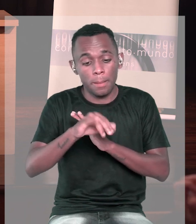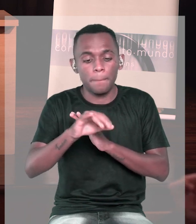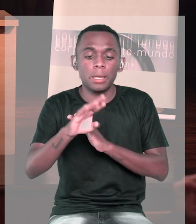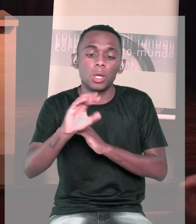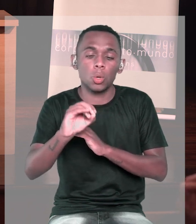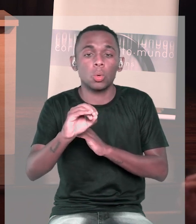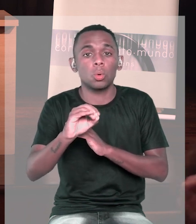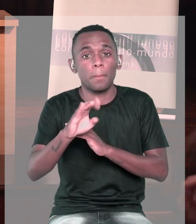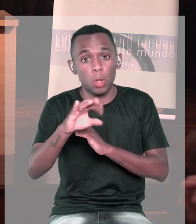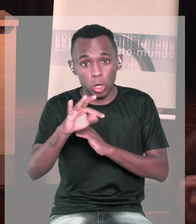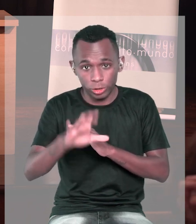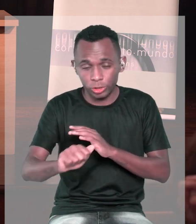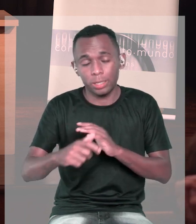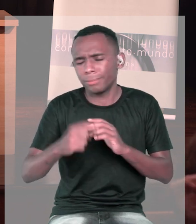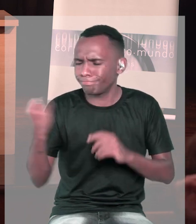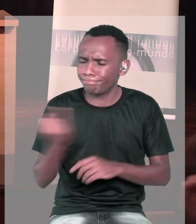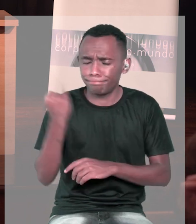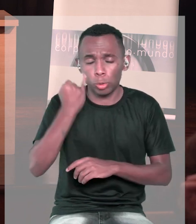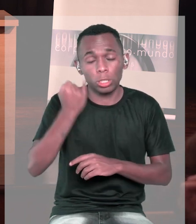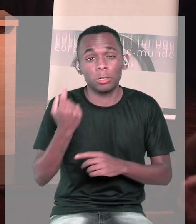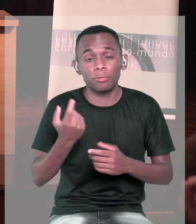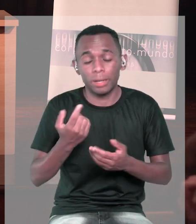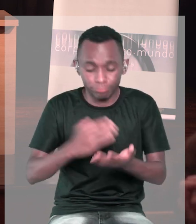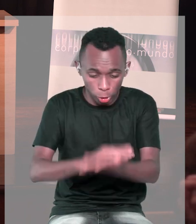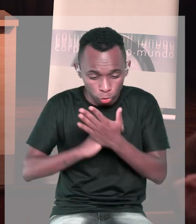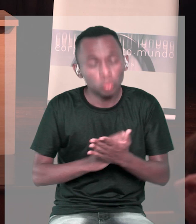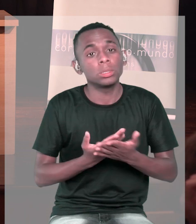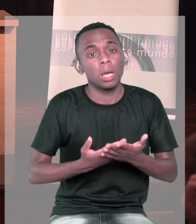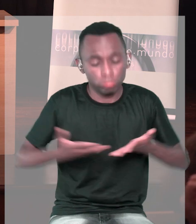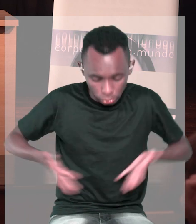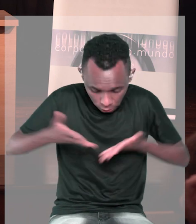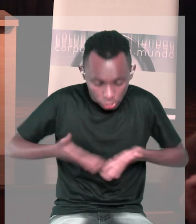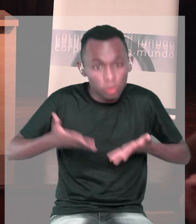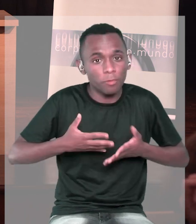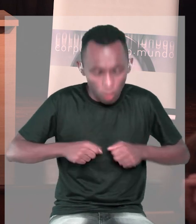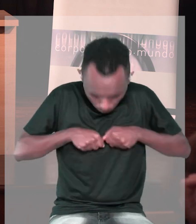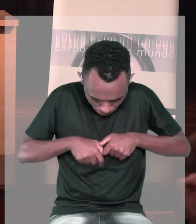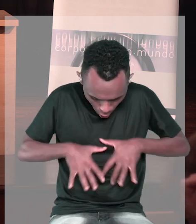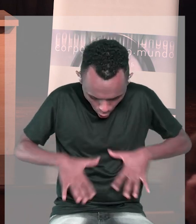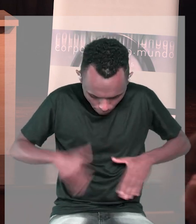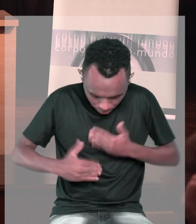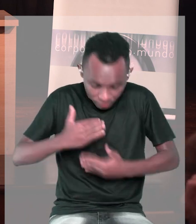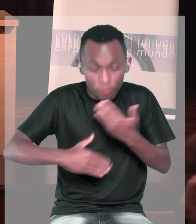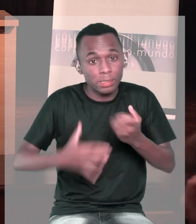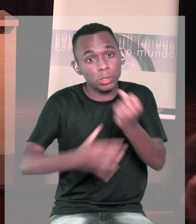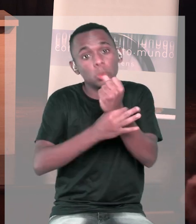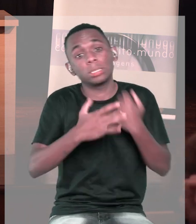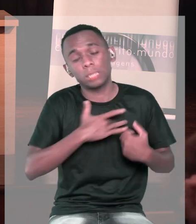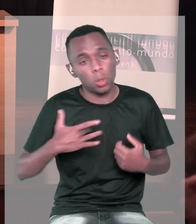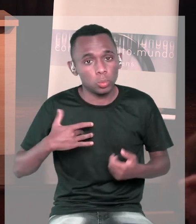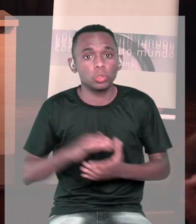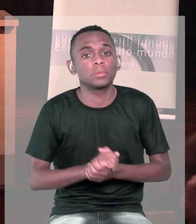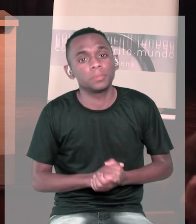Elle stimule le système immunitaire de manière incroyable. Elle peut aussi synthétiser des vitamines